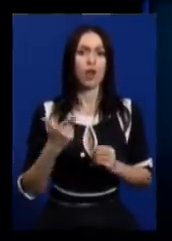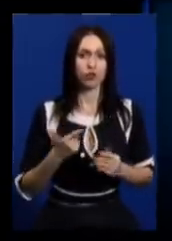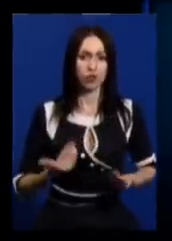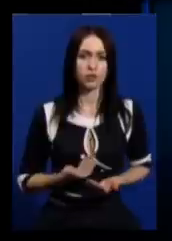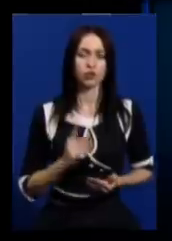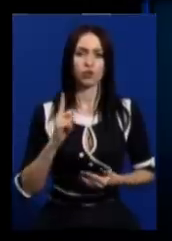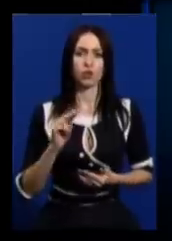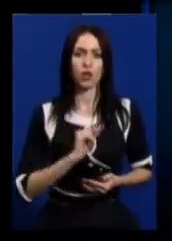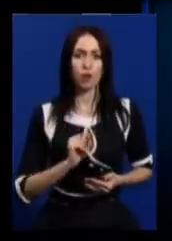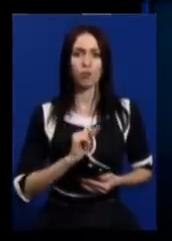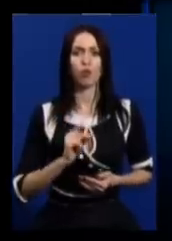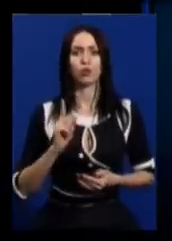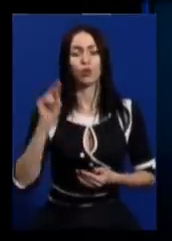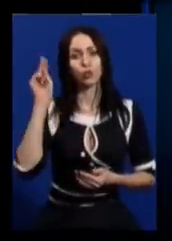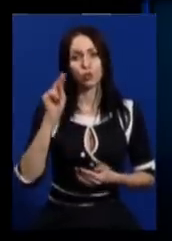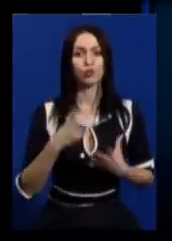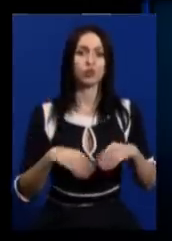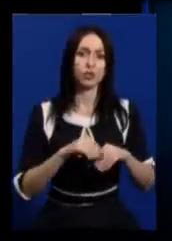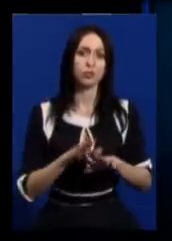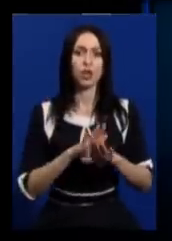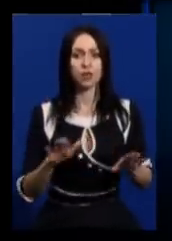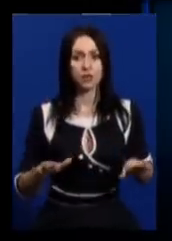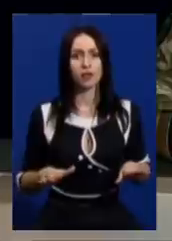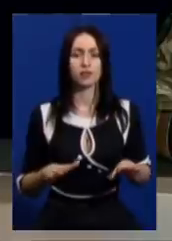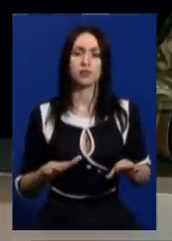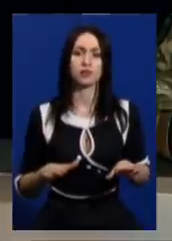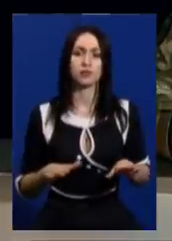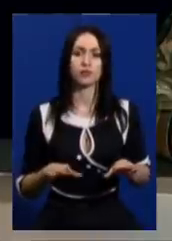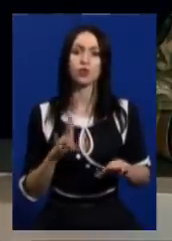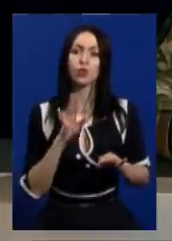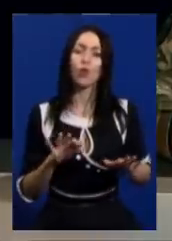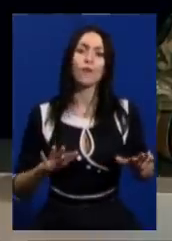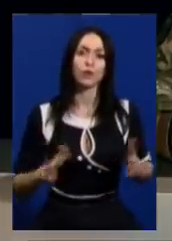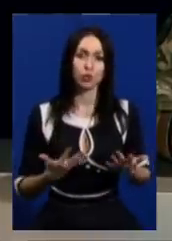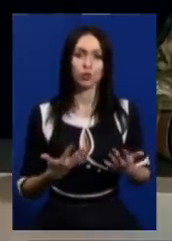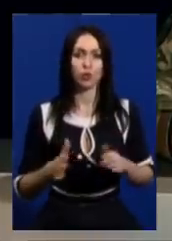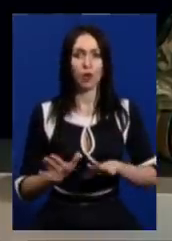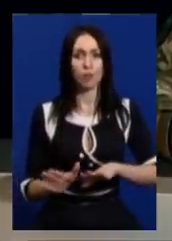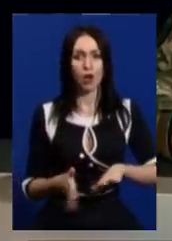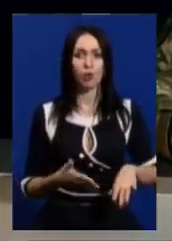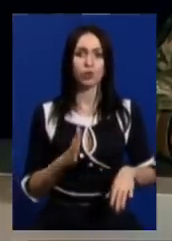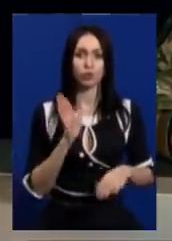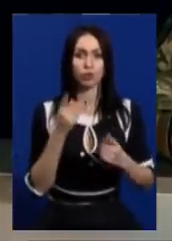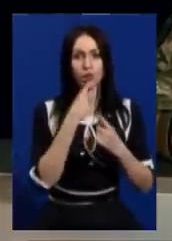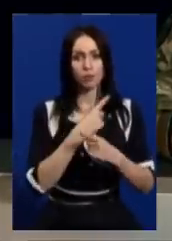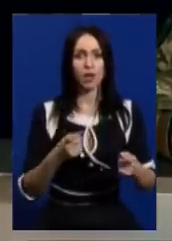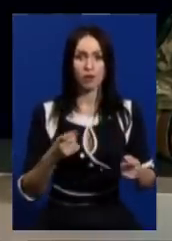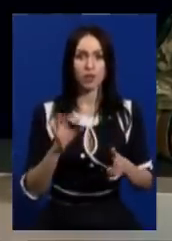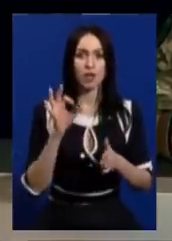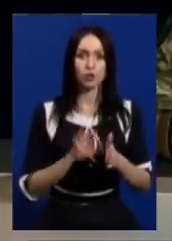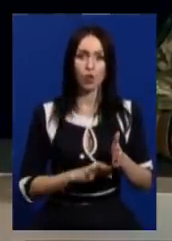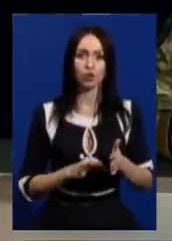роботу, вчаться, сім'я, діти, все остальное. Но вдруг буде об'явлена всеобща